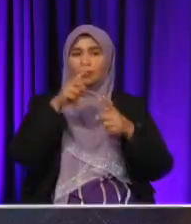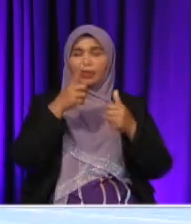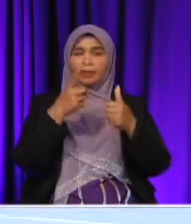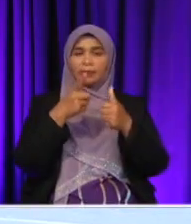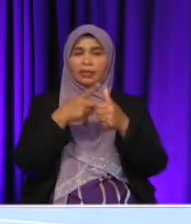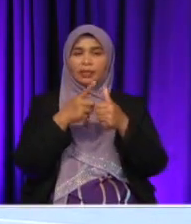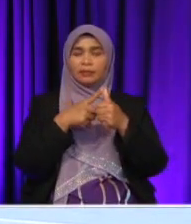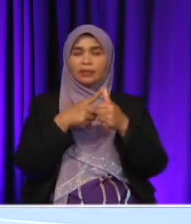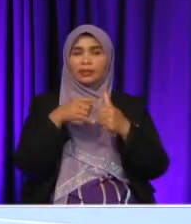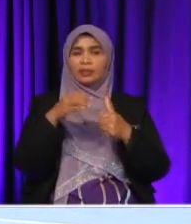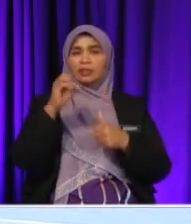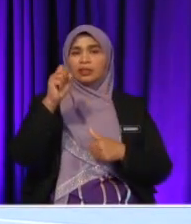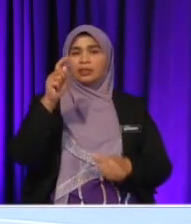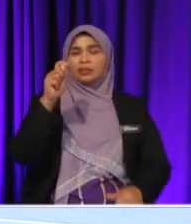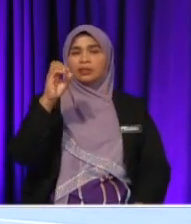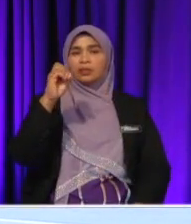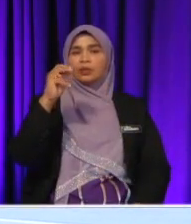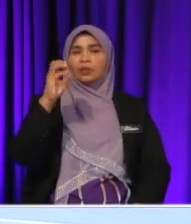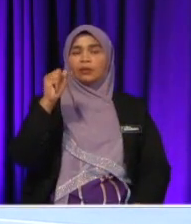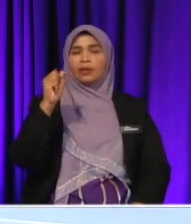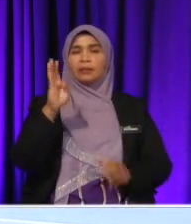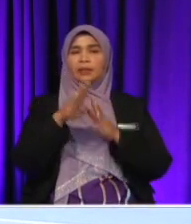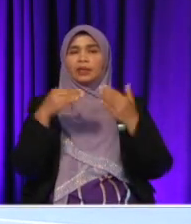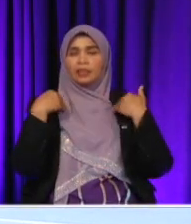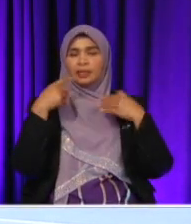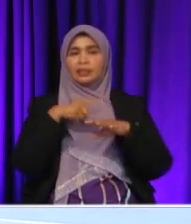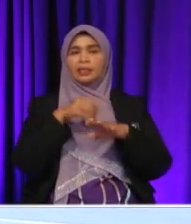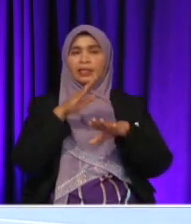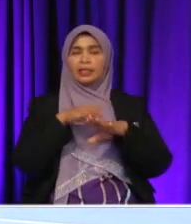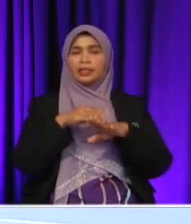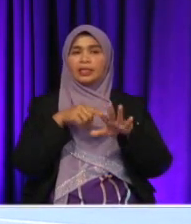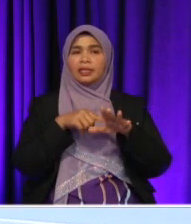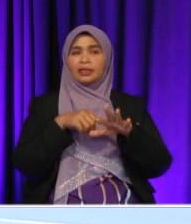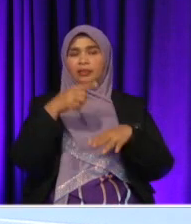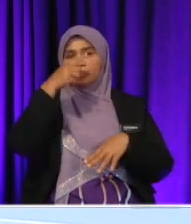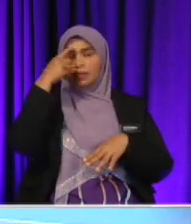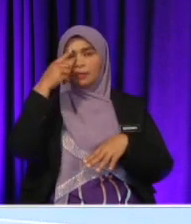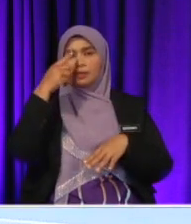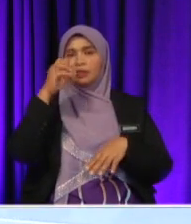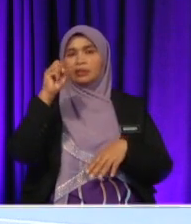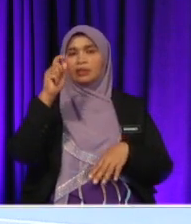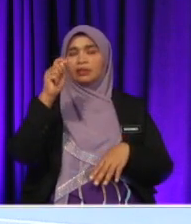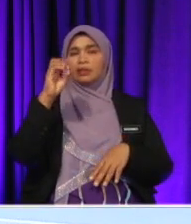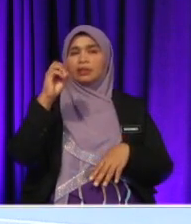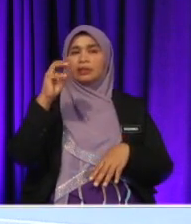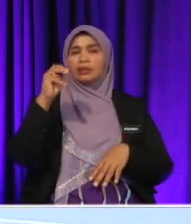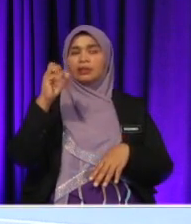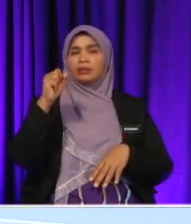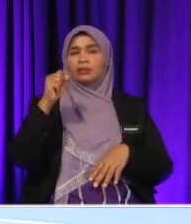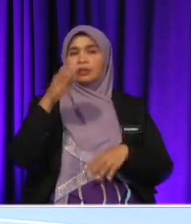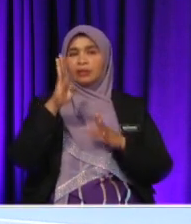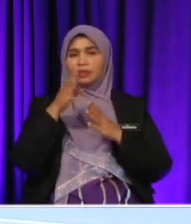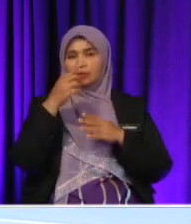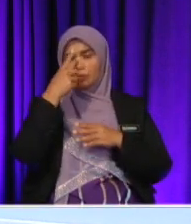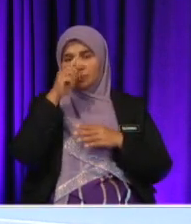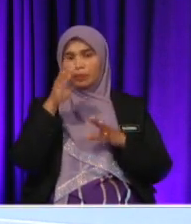adalah stoma berada di atas daun sebab somay ini adalah untuk berlakunya pertukaran gas